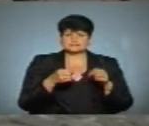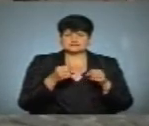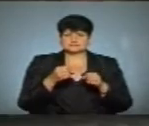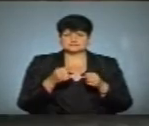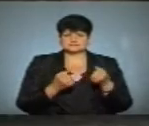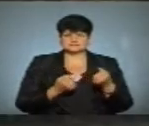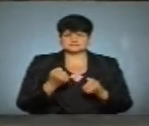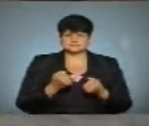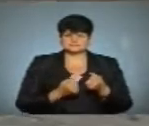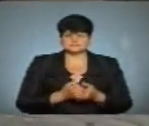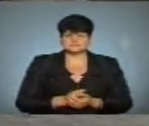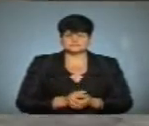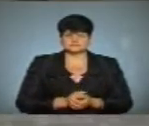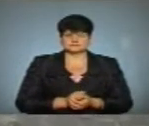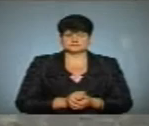легківку.